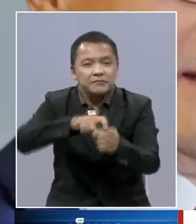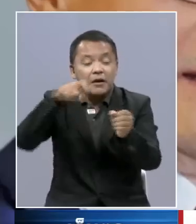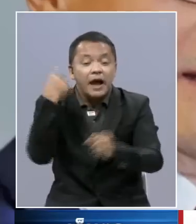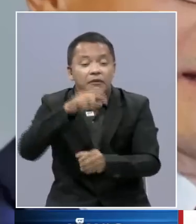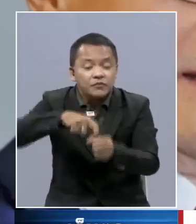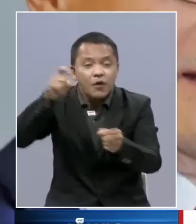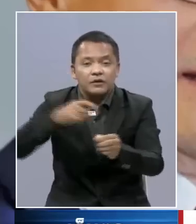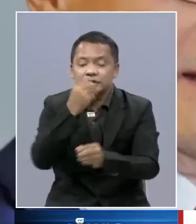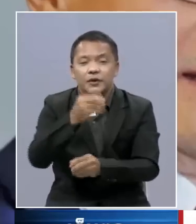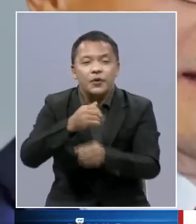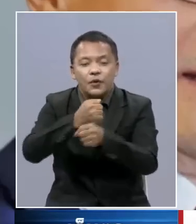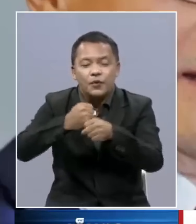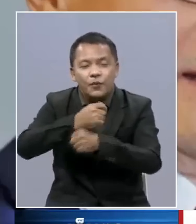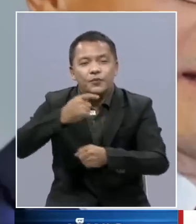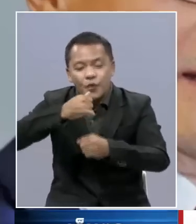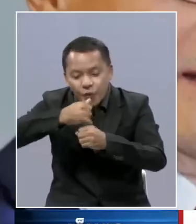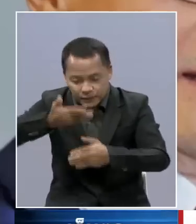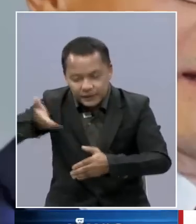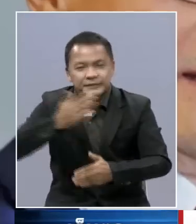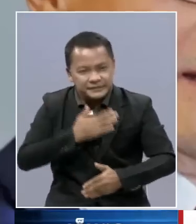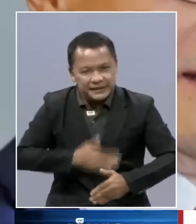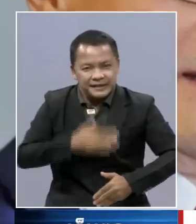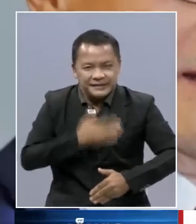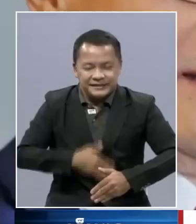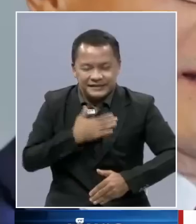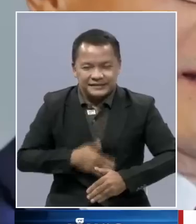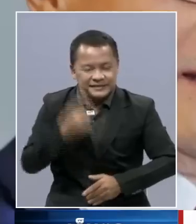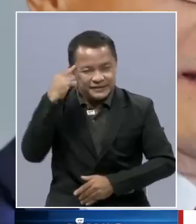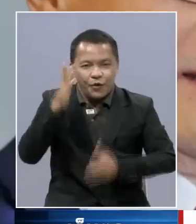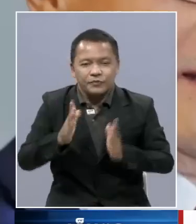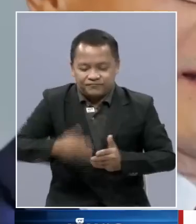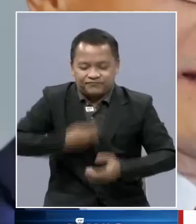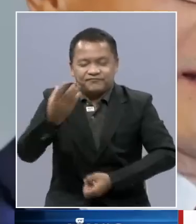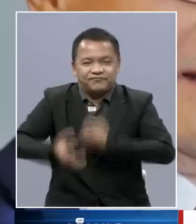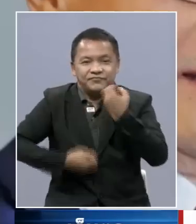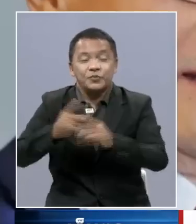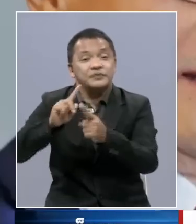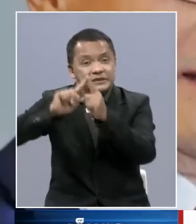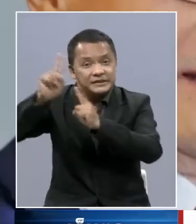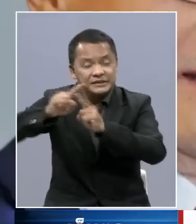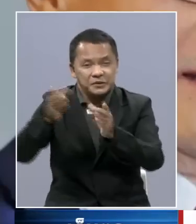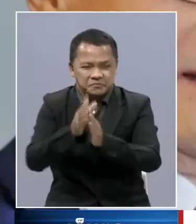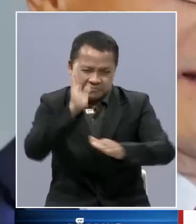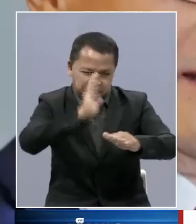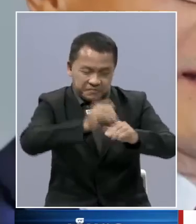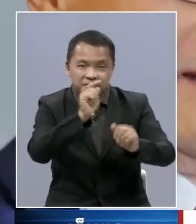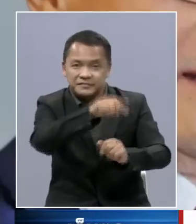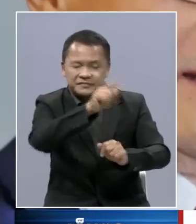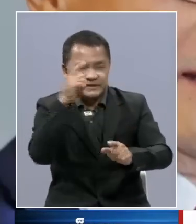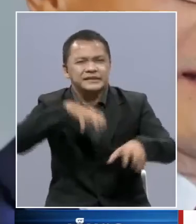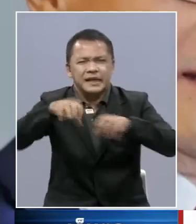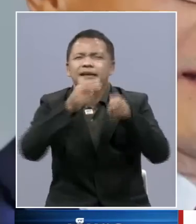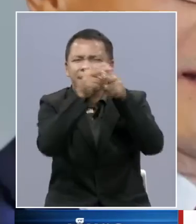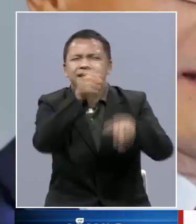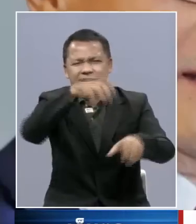จะอะไรไปกินช็อกมิ้นต์กันก่อน ใช ่เย็น ๆเนี่ยแล้วก็มีคนมาแสดงความคิดเห็นนะครับบอกว่าเดี๋ยวพรรคอันดับ1ที่เก่งสุดใน3โลกคงจัดการ